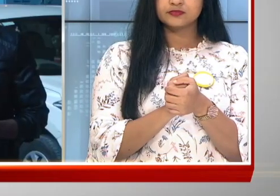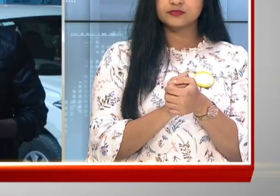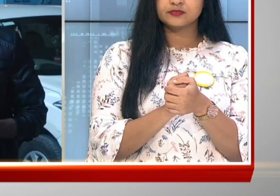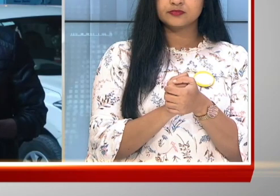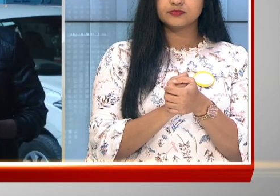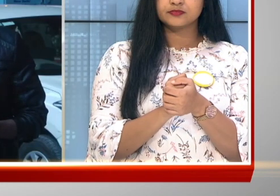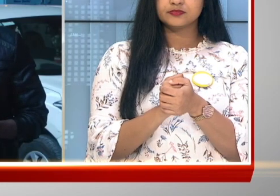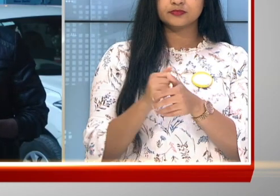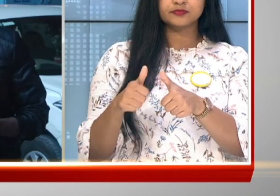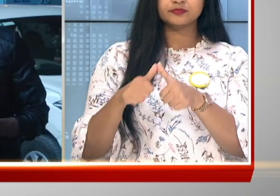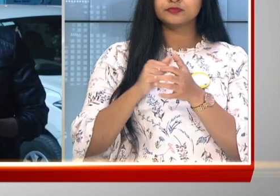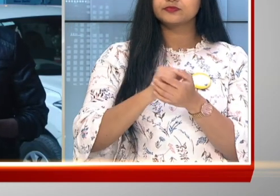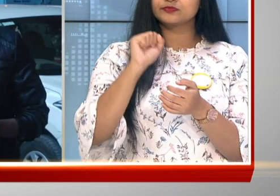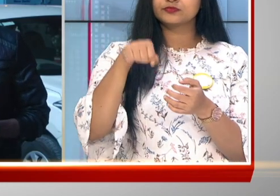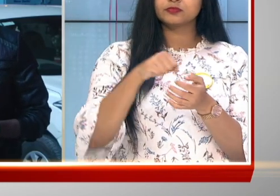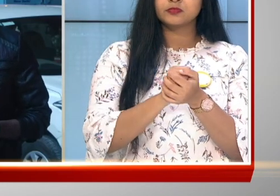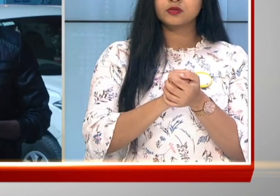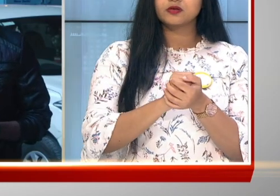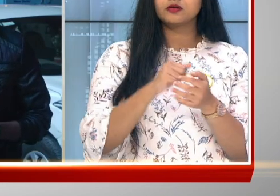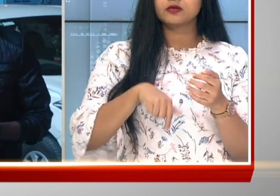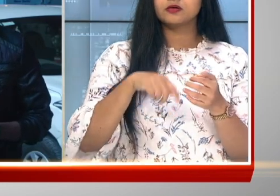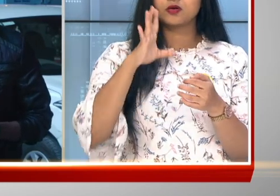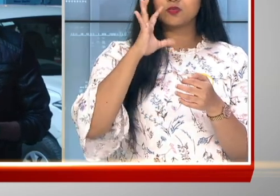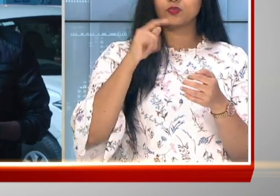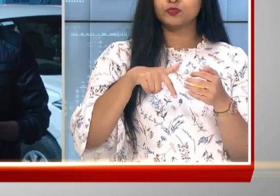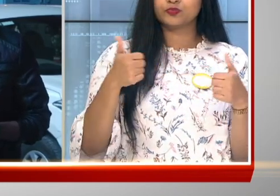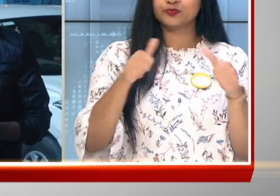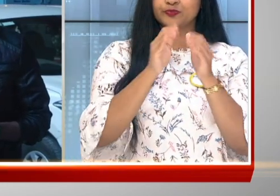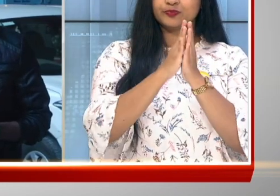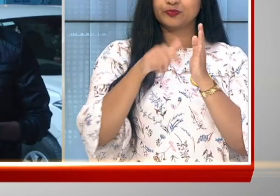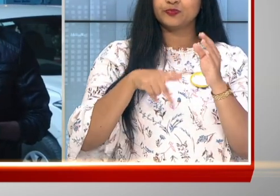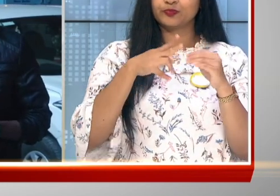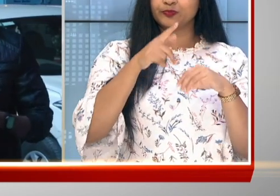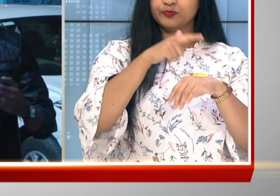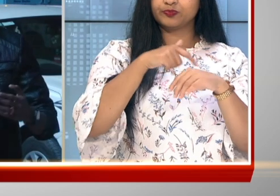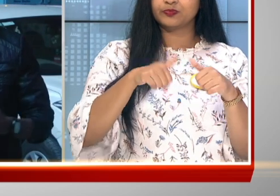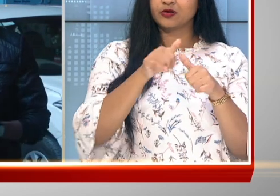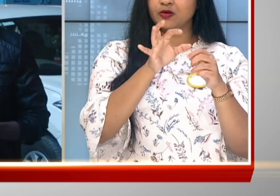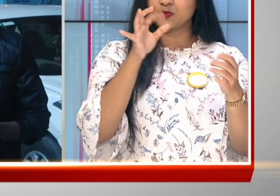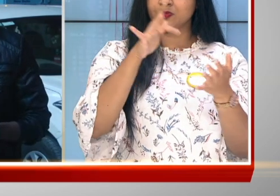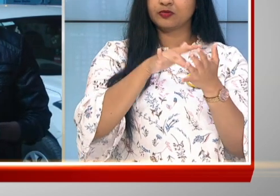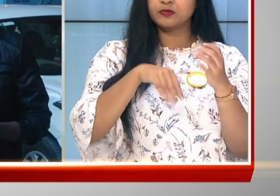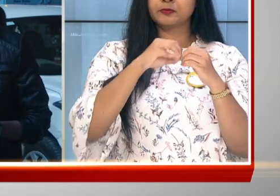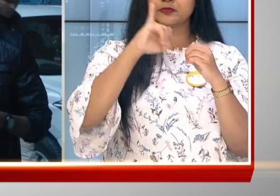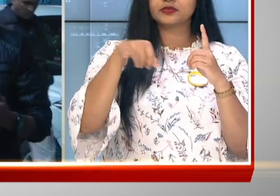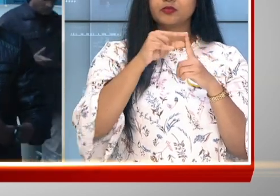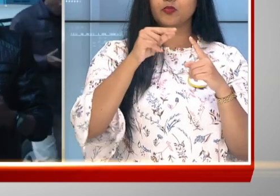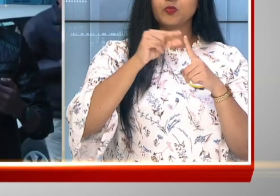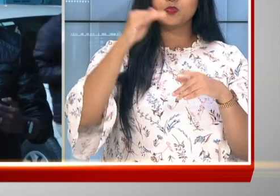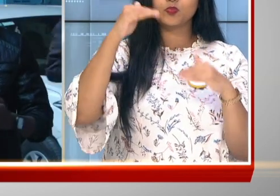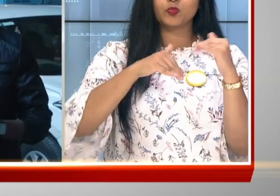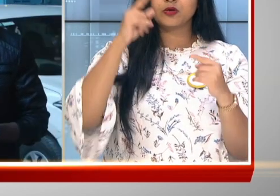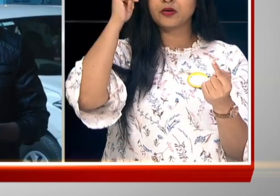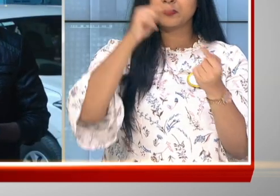സ്മിത, തീർച്ചയായിട്ടും ഈ പ്രത്യേകിച്ച് ഈ പ്രാണപ്രതിഷ്ഠാ ചടങ്ങ് അത് BJP ഒരു രാഷ്ട്രീയ ചടങ്ങാക്കി മാറ്റുന്നു എന്നുള്ളത് പ്രതിപക്ഷം